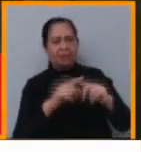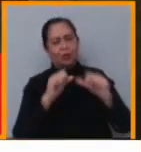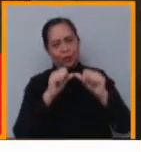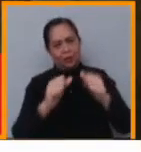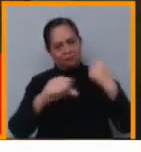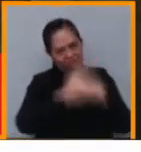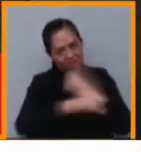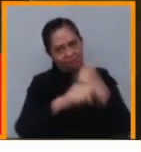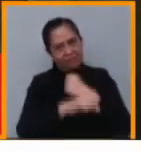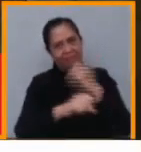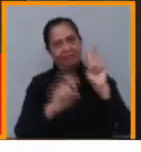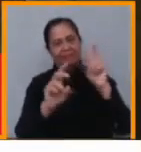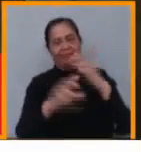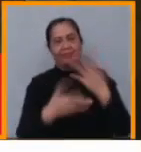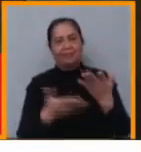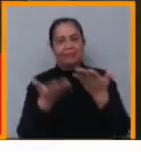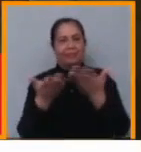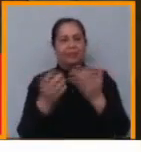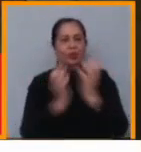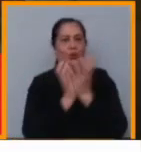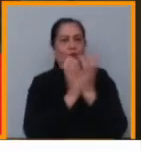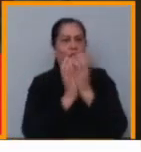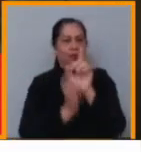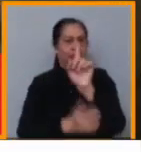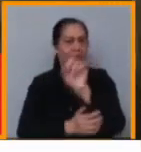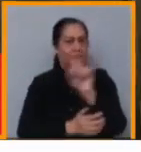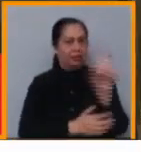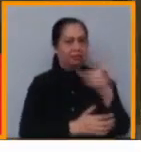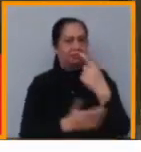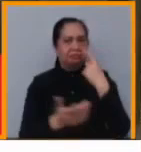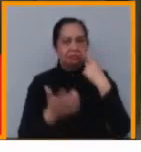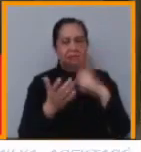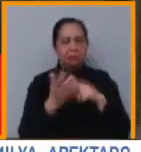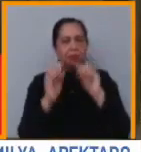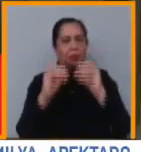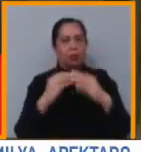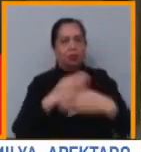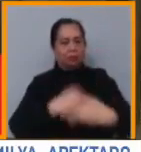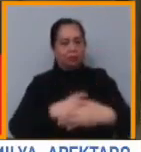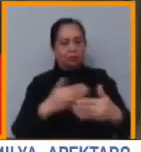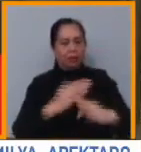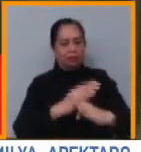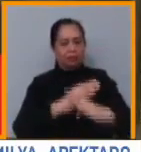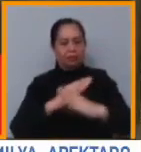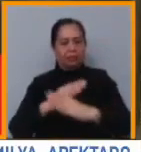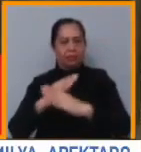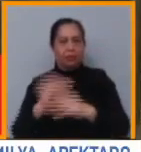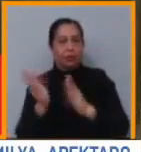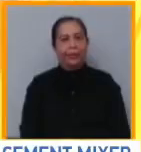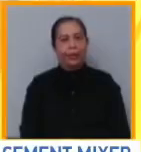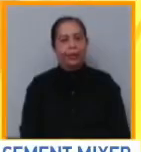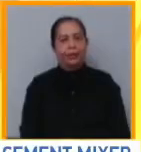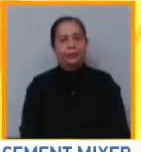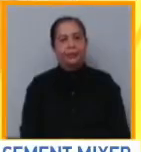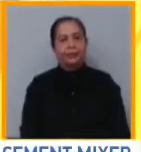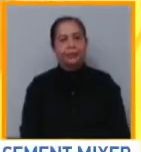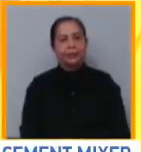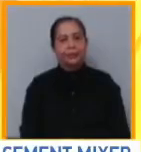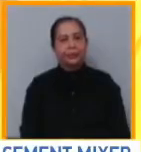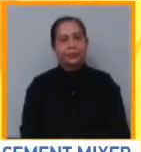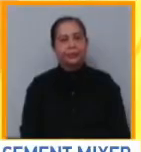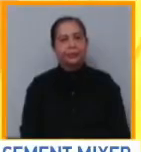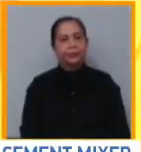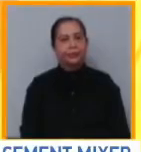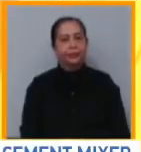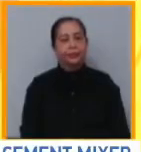para ilapit sa komunidad ang naturang sport, maglalagay sila ng iba't ibang boxes o obstacles sa mga paaralan at mga LGU. 10 milyong